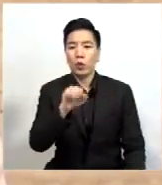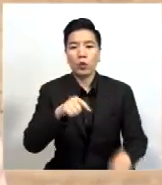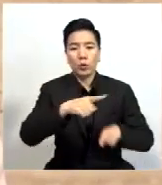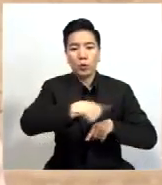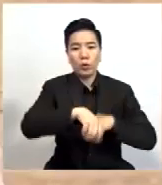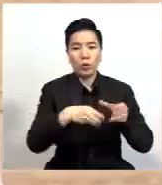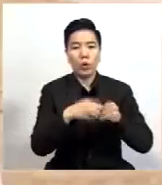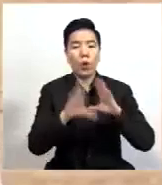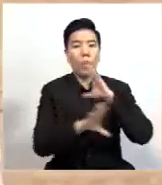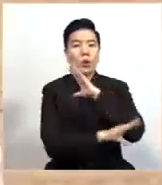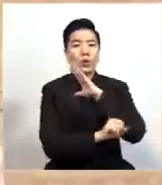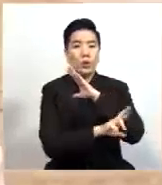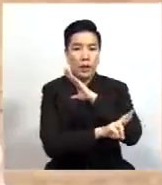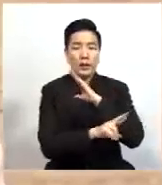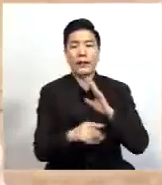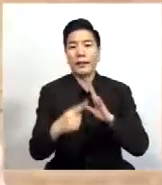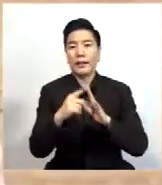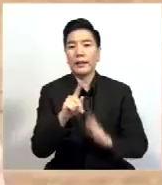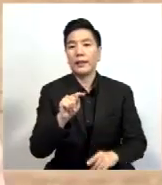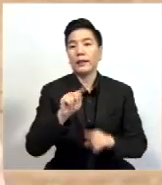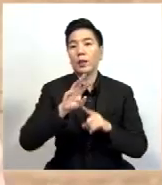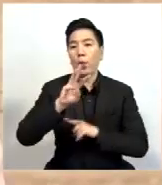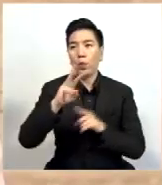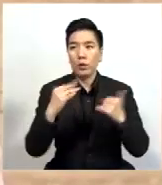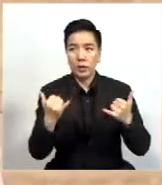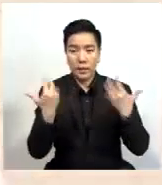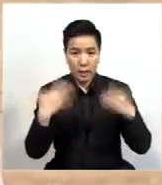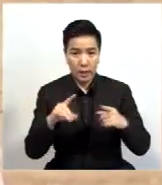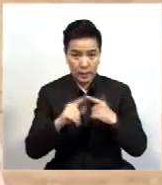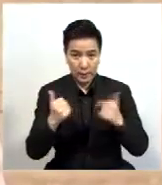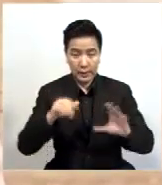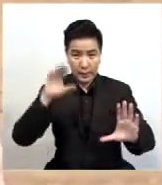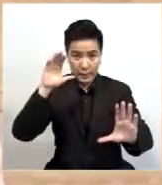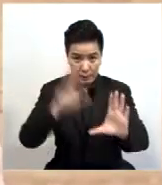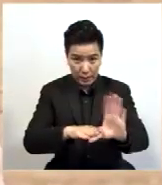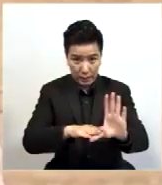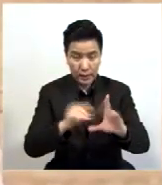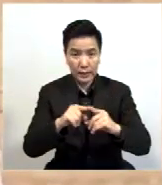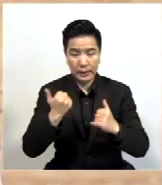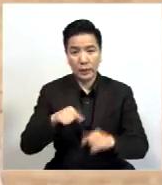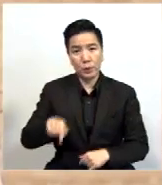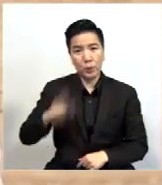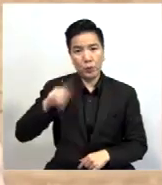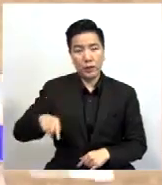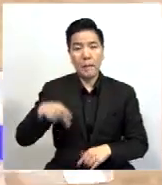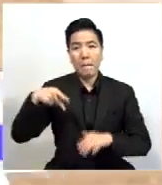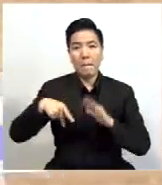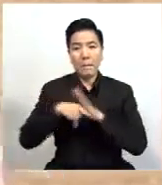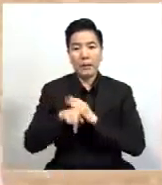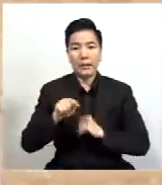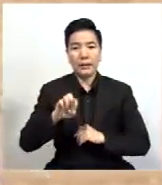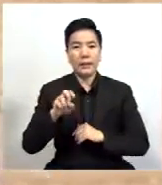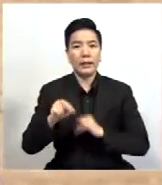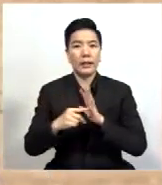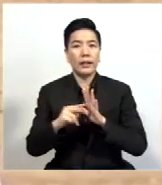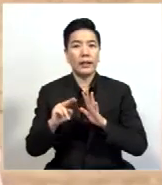รจังหวัดสุราษฎร์ธานีเขต6นะครับตอนที่สมัครเนี่ยคุณพิตินันท์ผมได้รับรายงานว่ามี